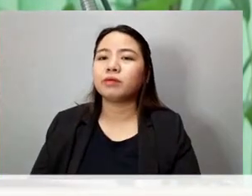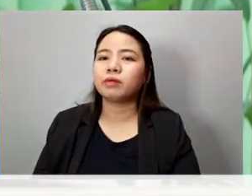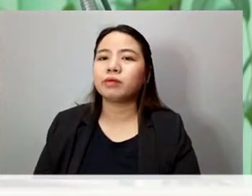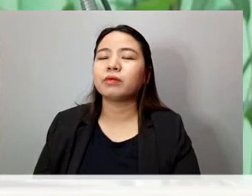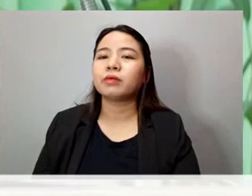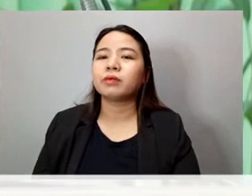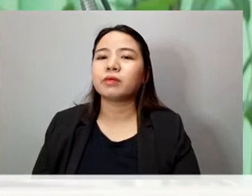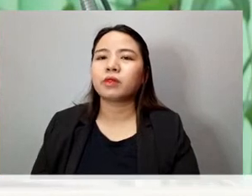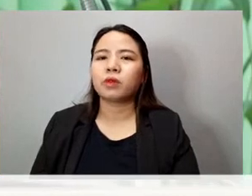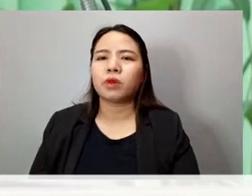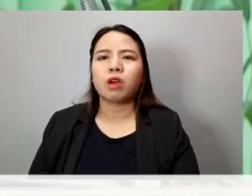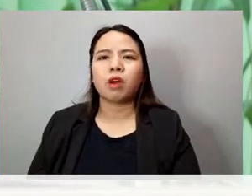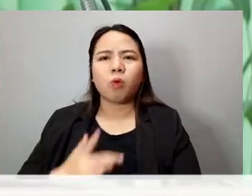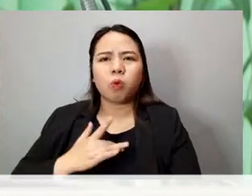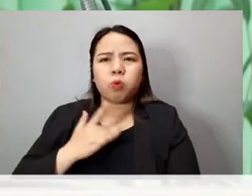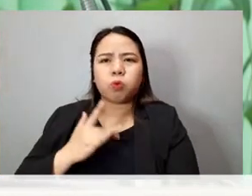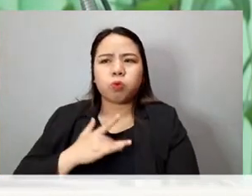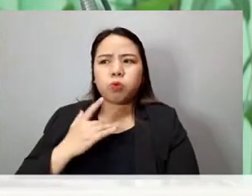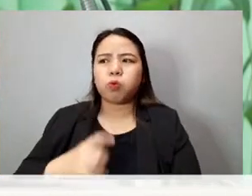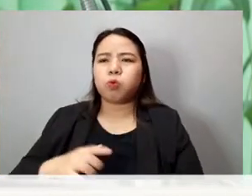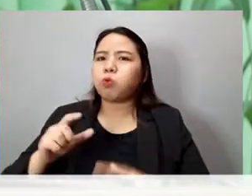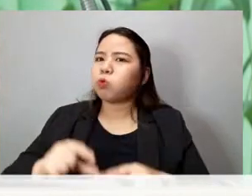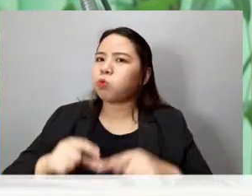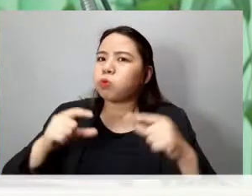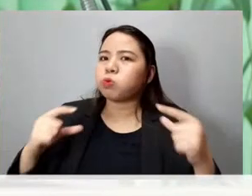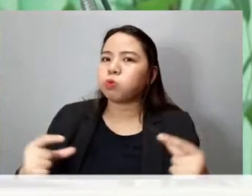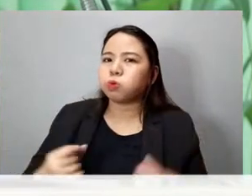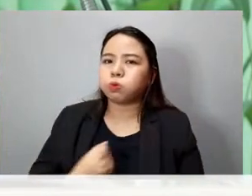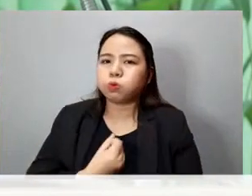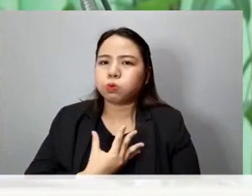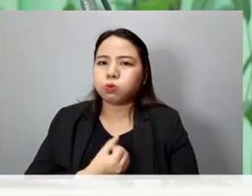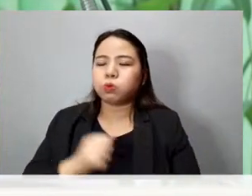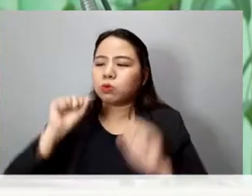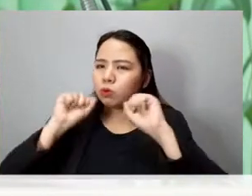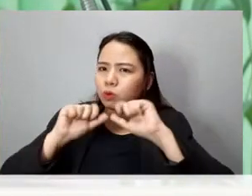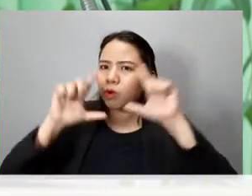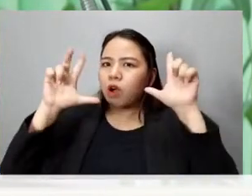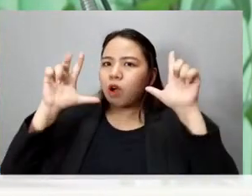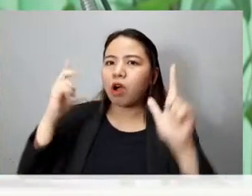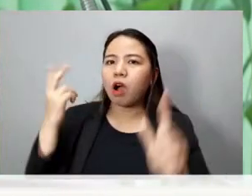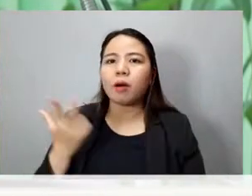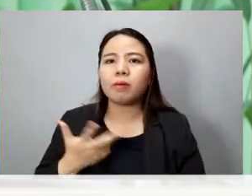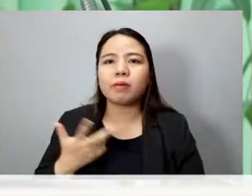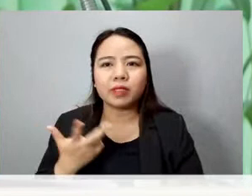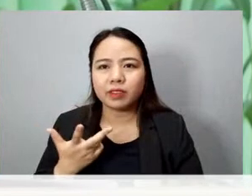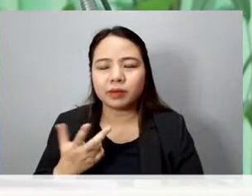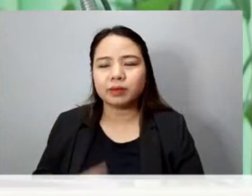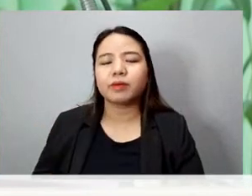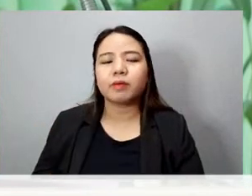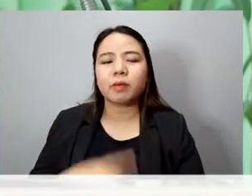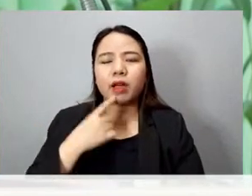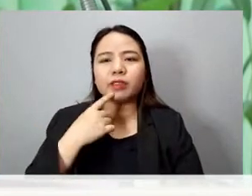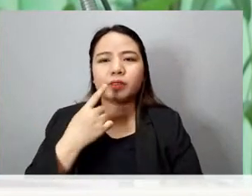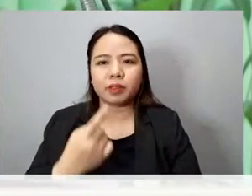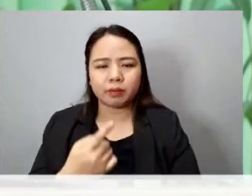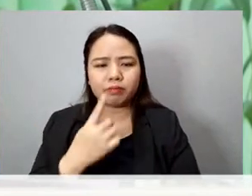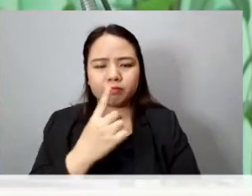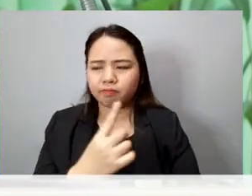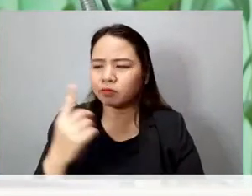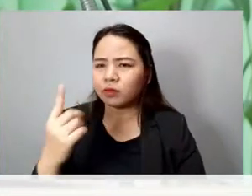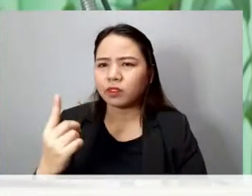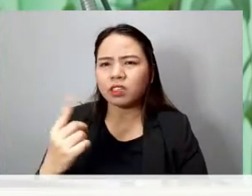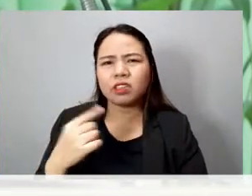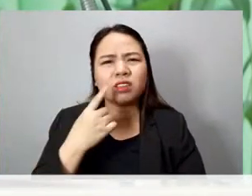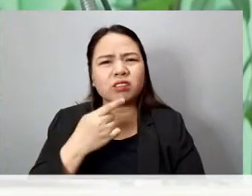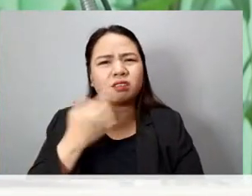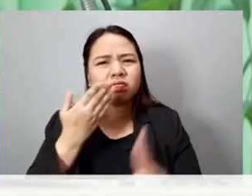Sinidlan sila ng matinding takot at panggilalas at nagsabi sa isa't isa, "Sino nga kaya